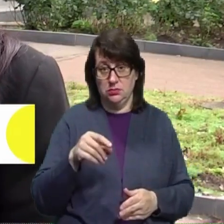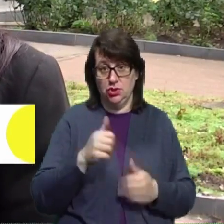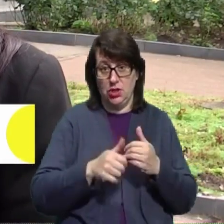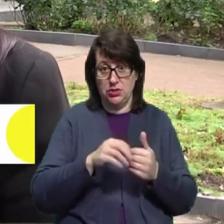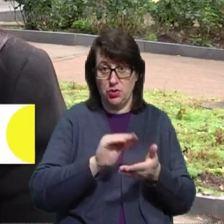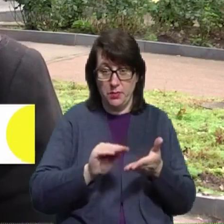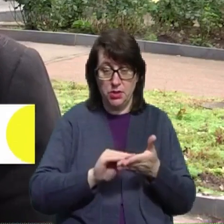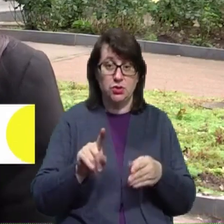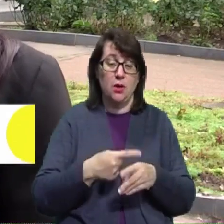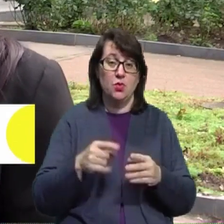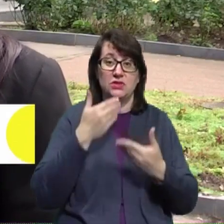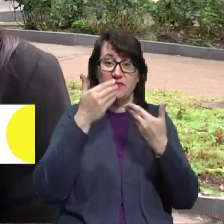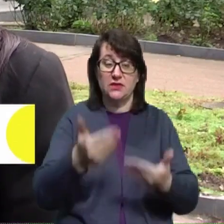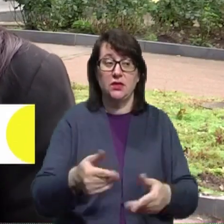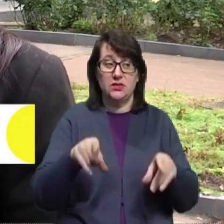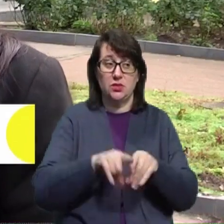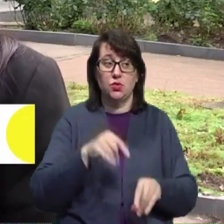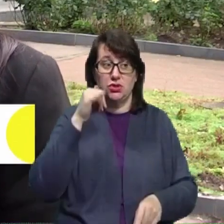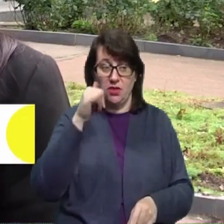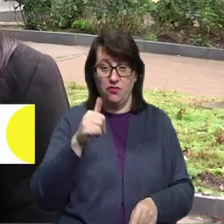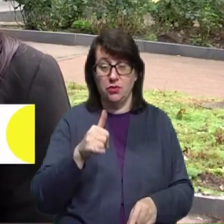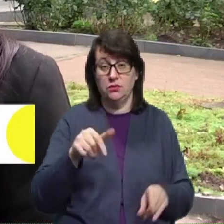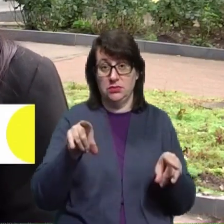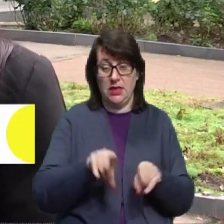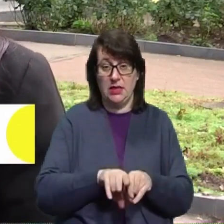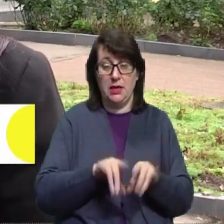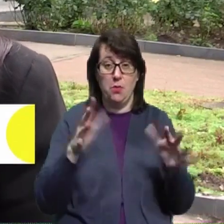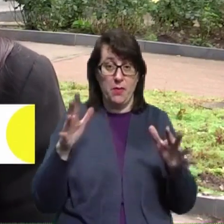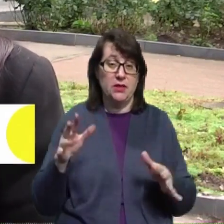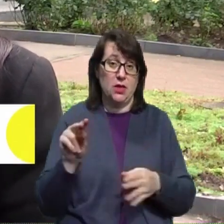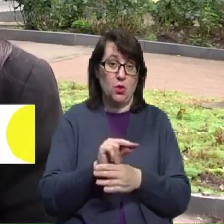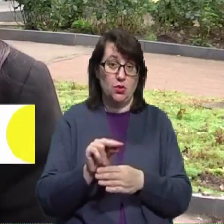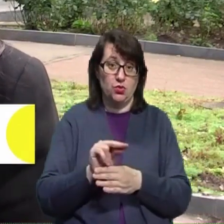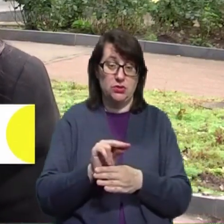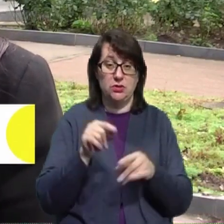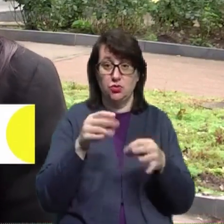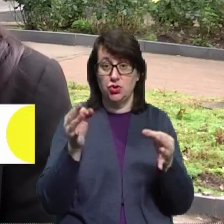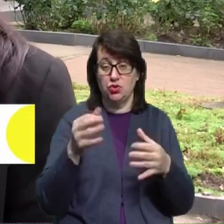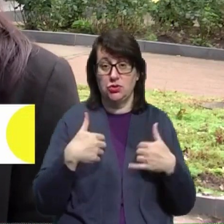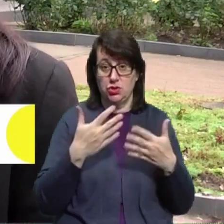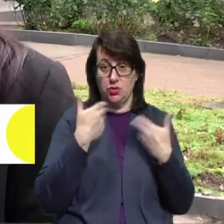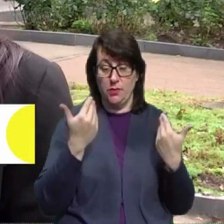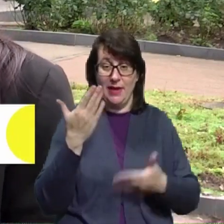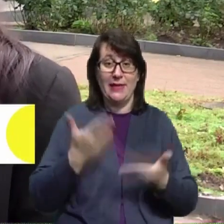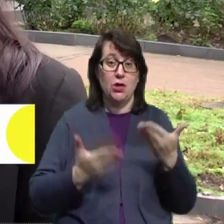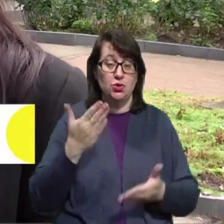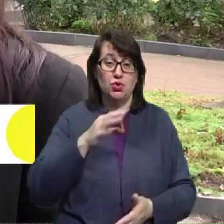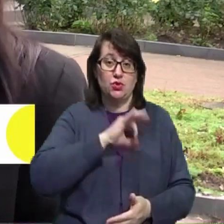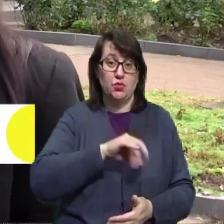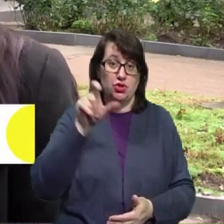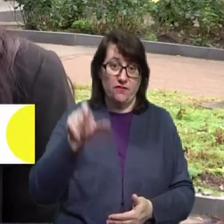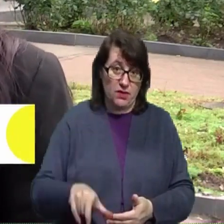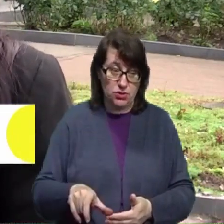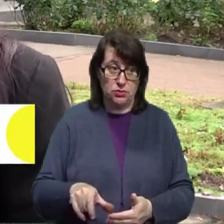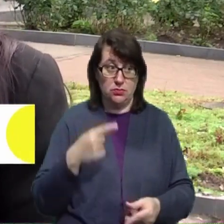звертаються теж телефоном. І такі моменти коригуються. Тут немає нічого страшного. Якщо ж споживач через